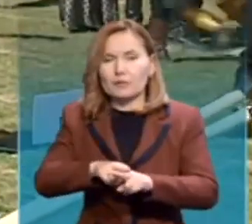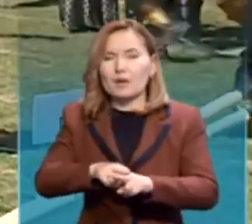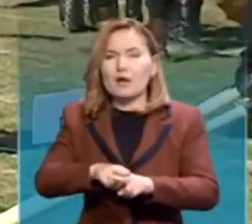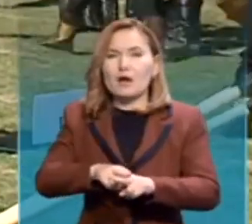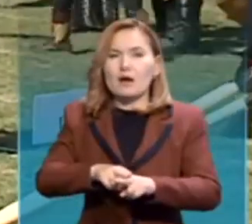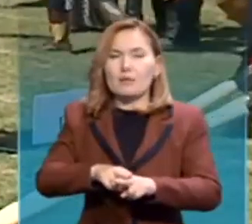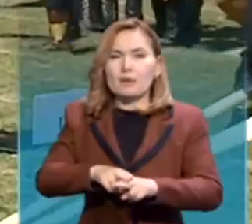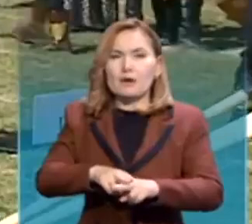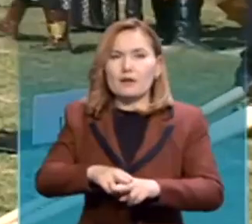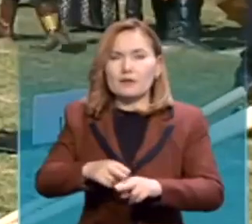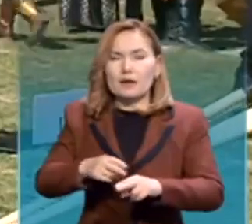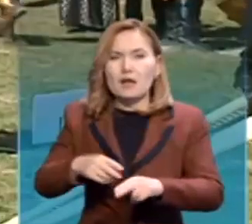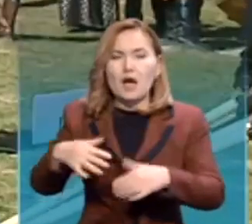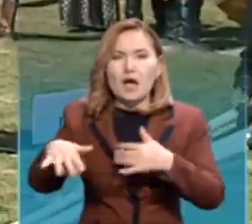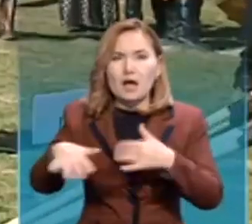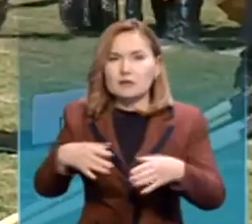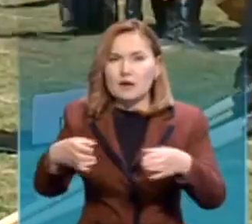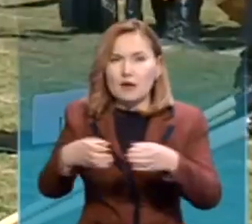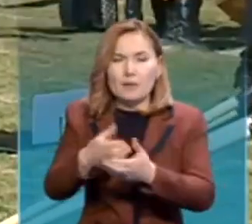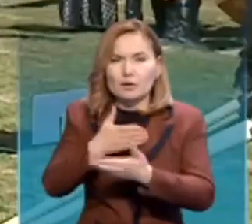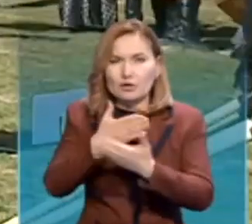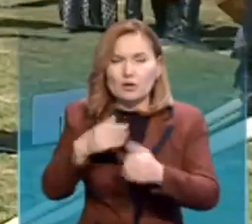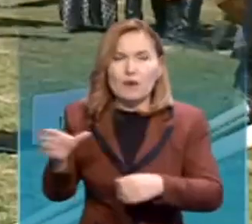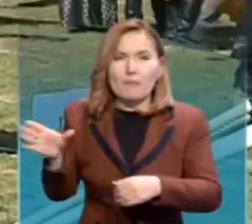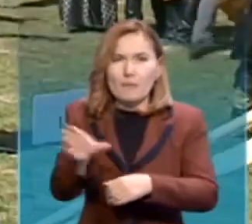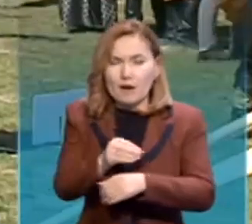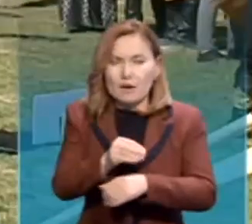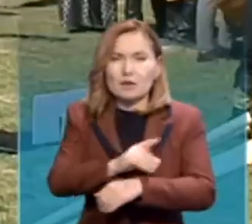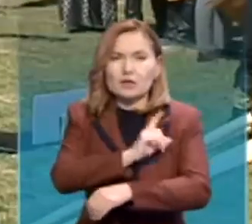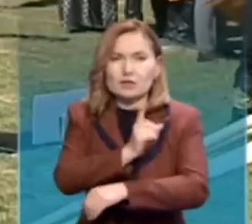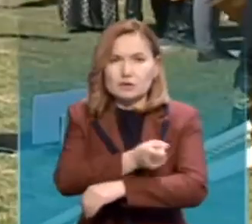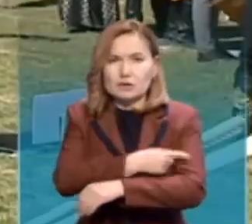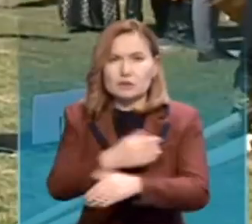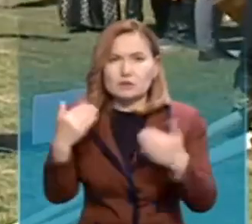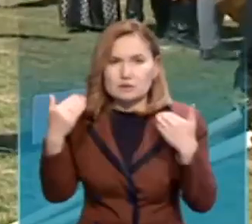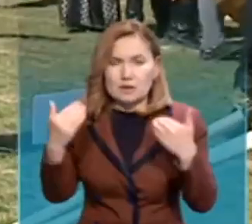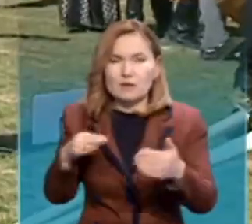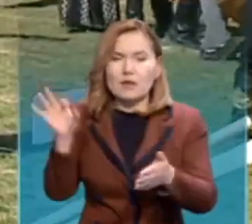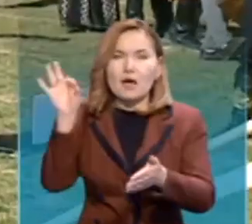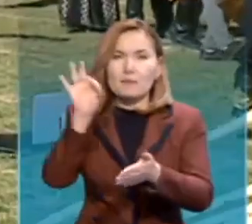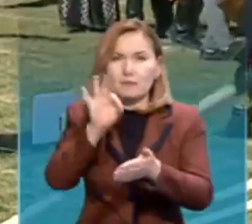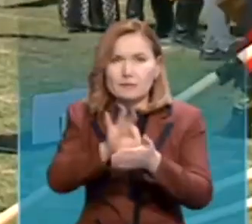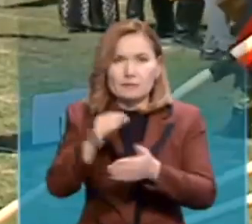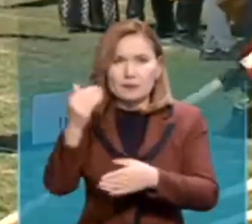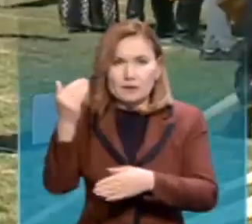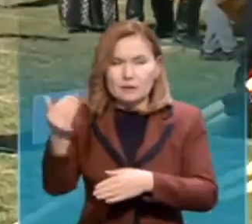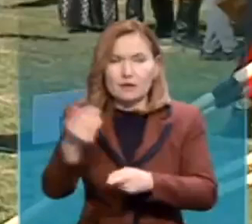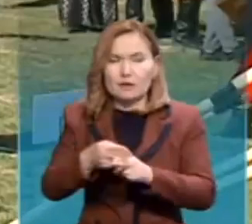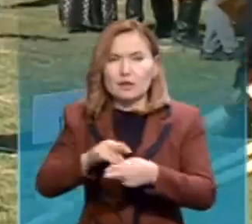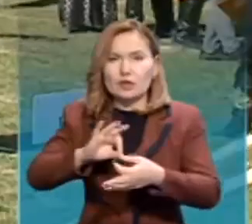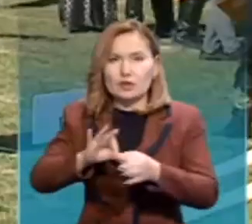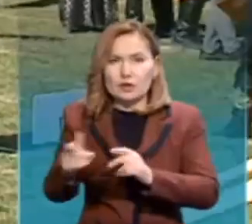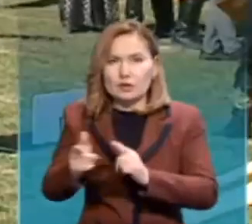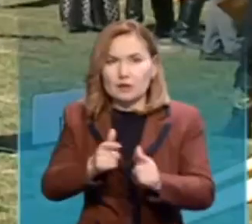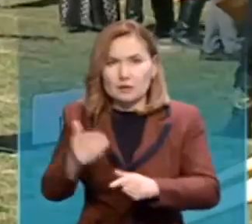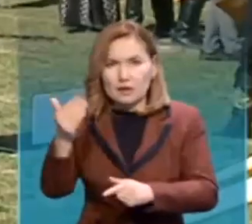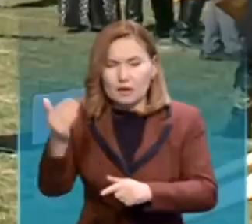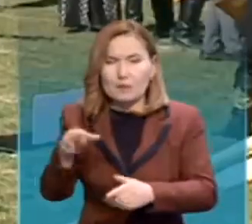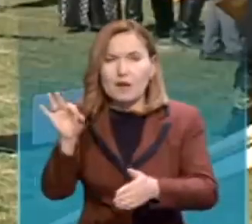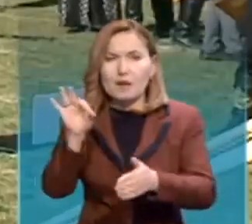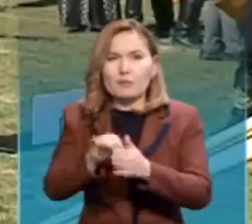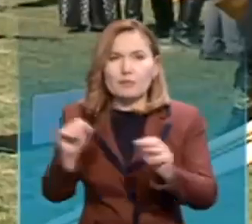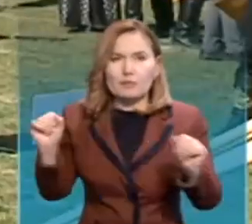жерде бір әлсіз команда, әлсіз топ дейтін жоқ. Барлығы өздігінше мерген, барлығы тыңғылықты дайындалған